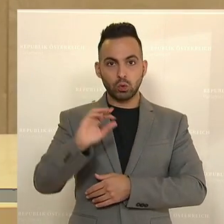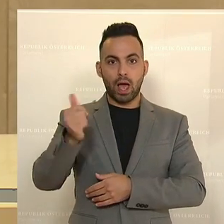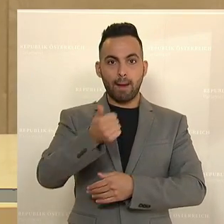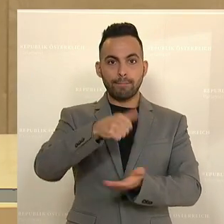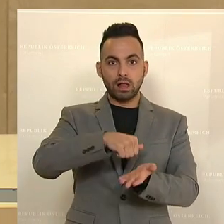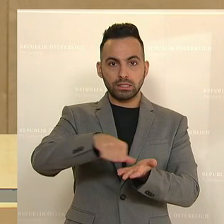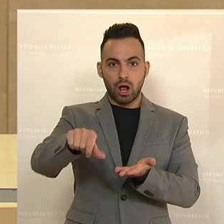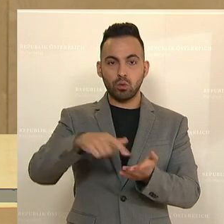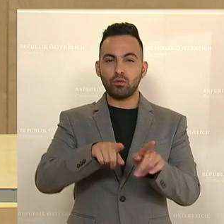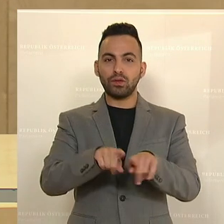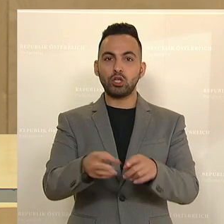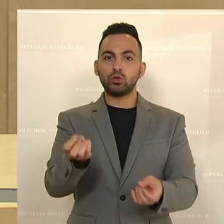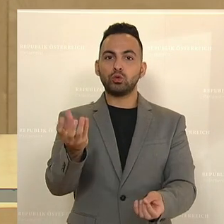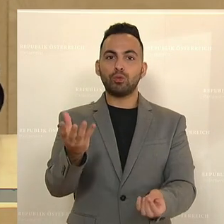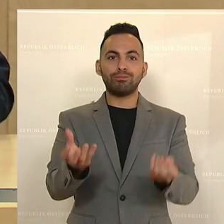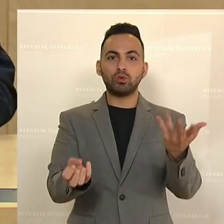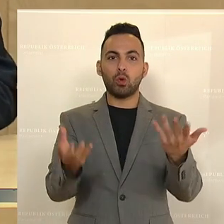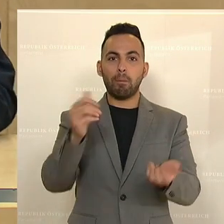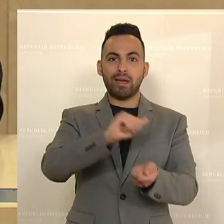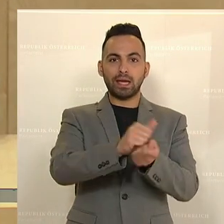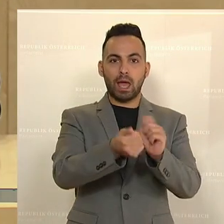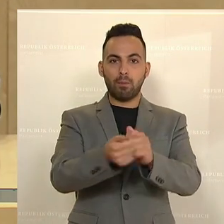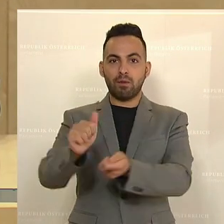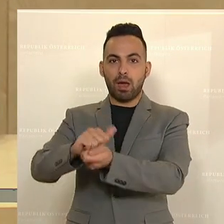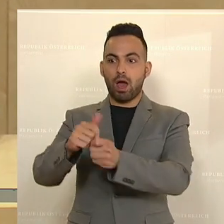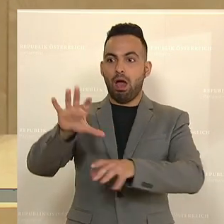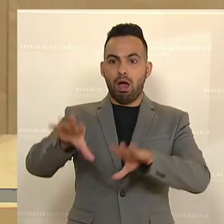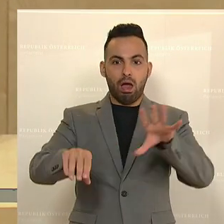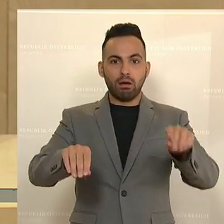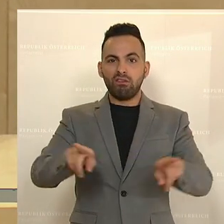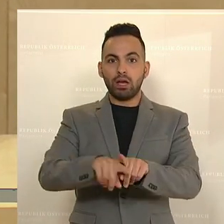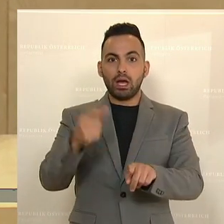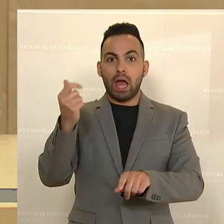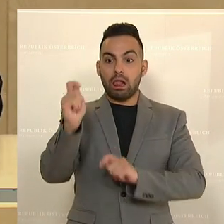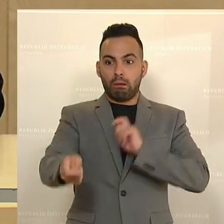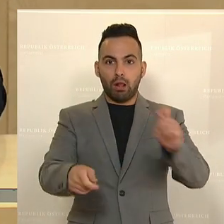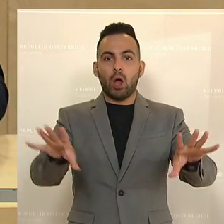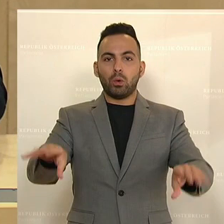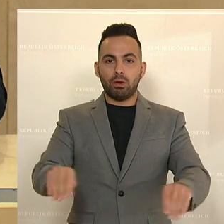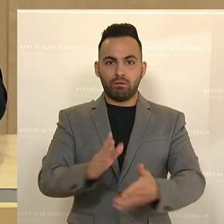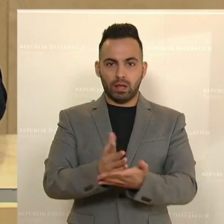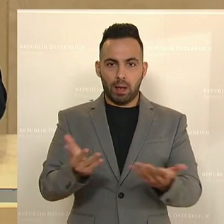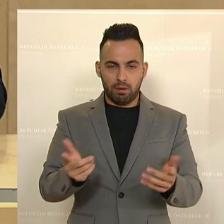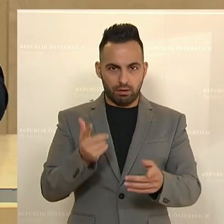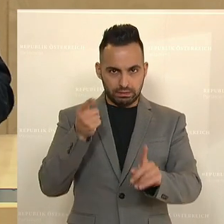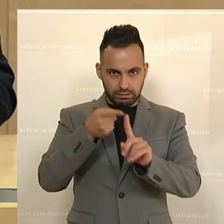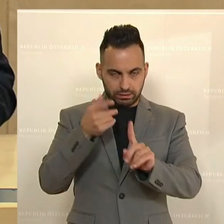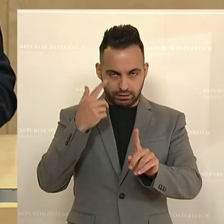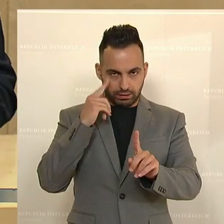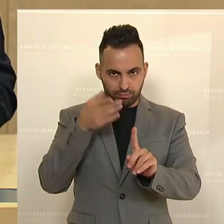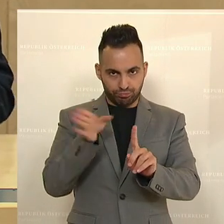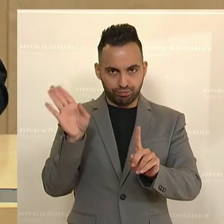mit Symptombekämpfungen zu lösen und Geld zu verteilen. Jetzt haben wir schon in der vergangenen